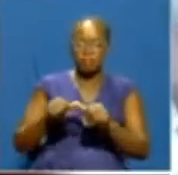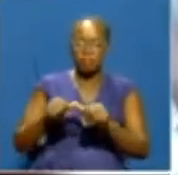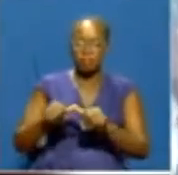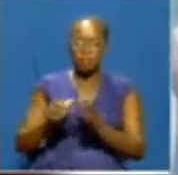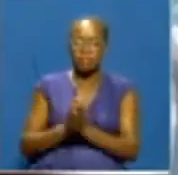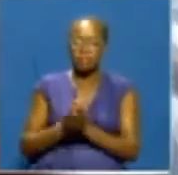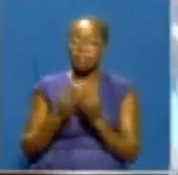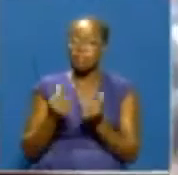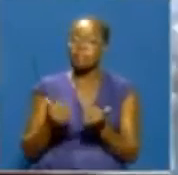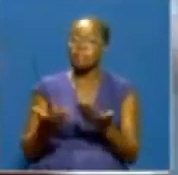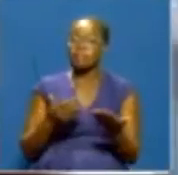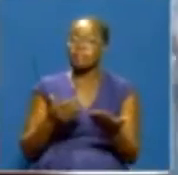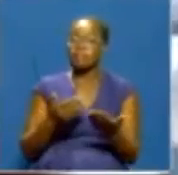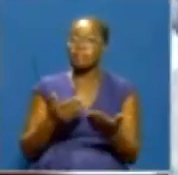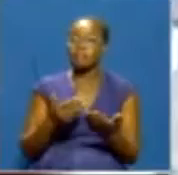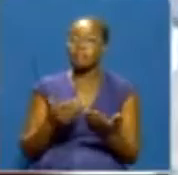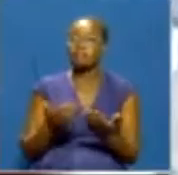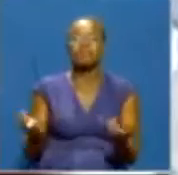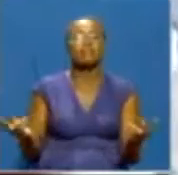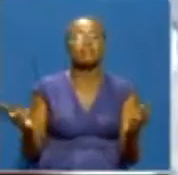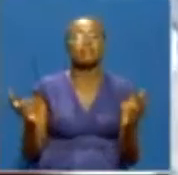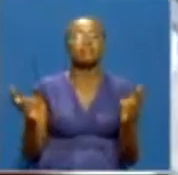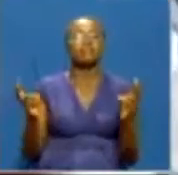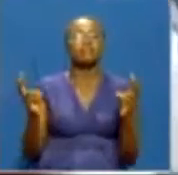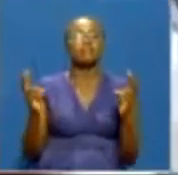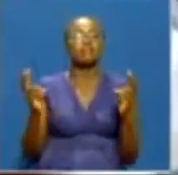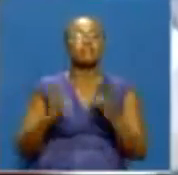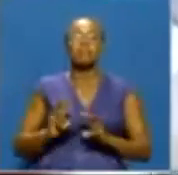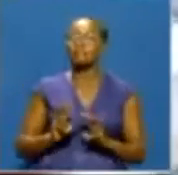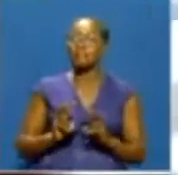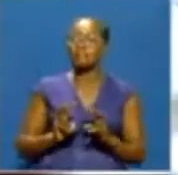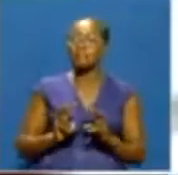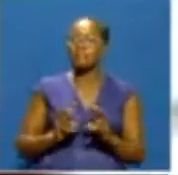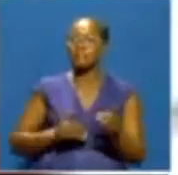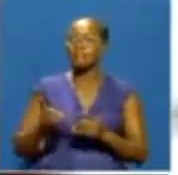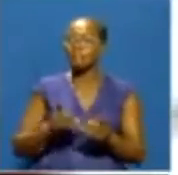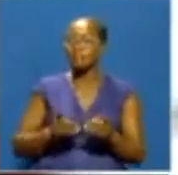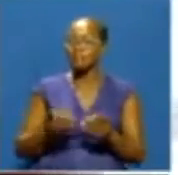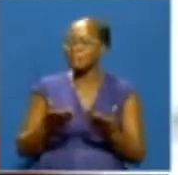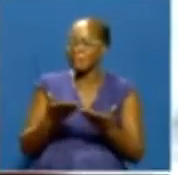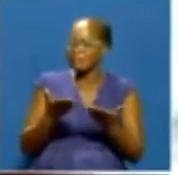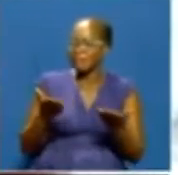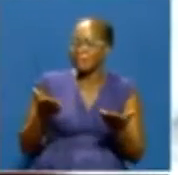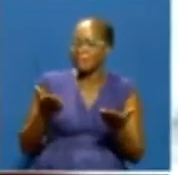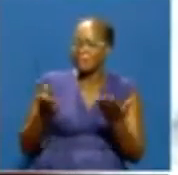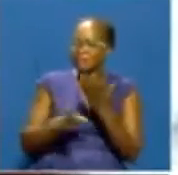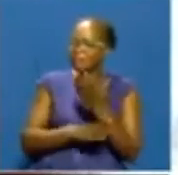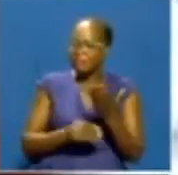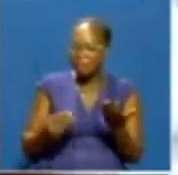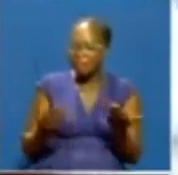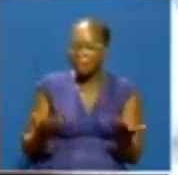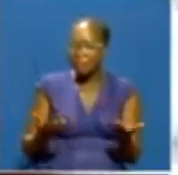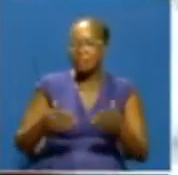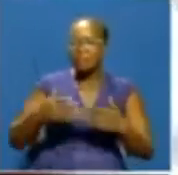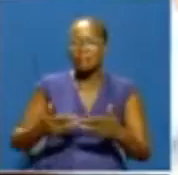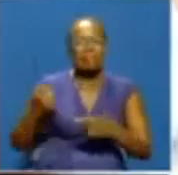suluhu. Si vyema hawa crowd unaona hawa watu waweze kuelekeza akili zao kwa wizi ama waanze kukatakata